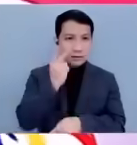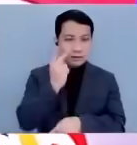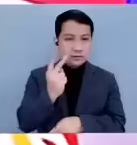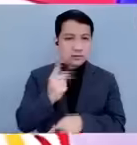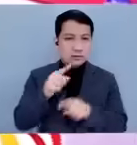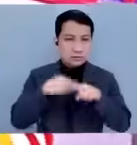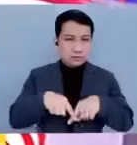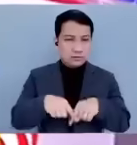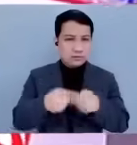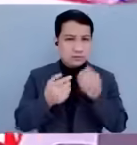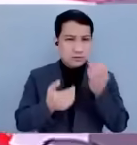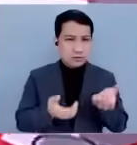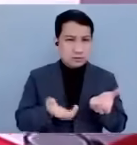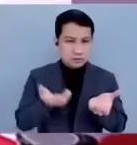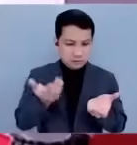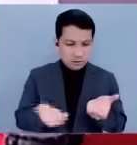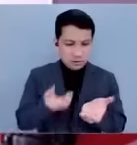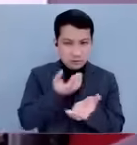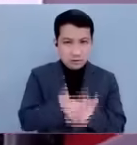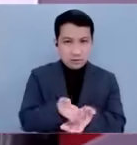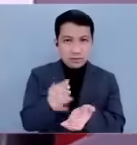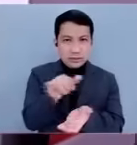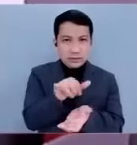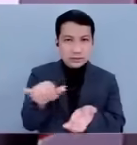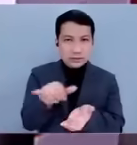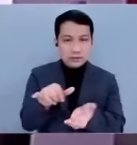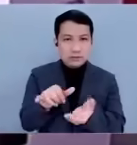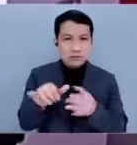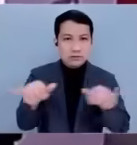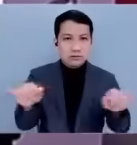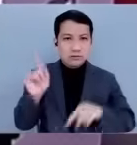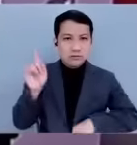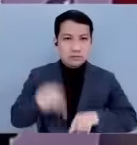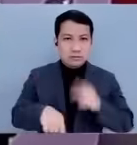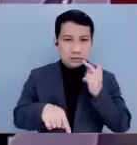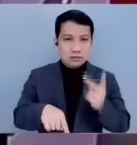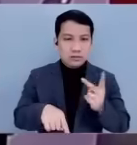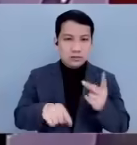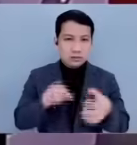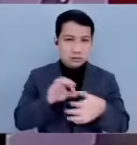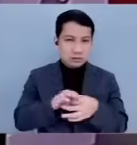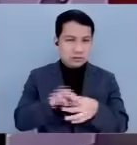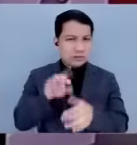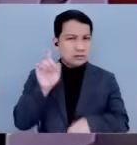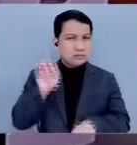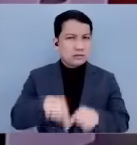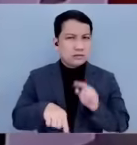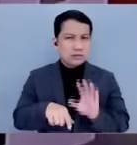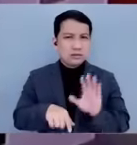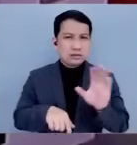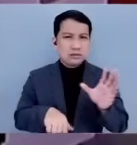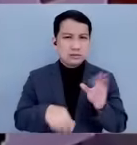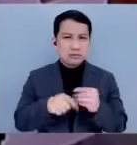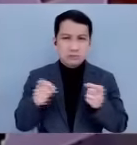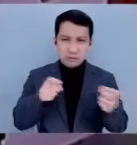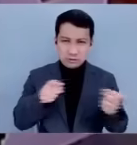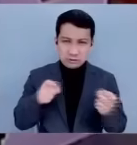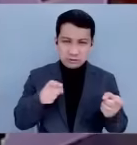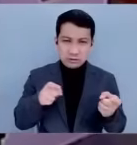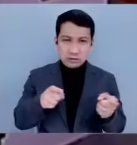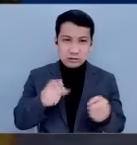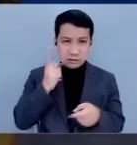na pantay ang sukat nito at walang ibang nakakabit. Kaya imposible raw na mamanipula ang mapipiling